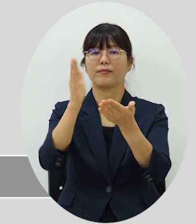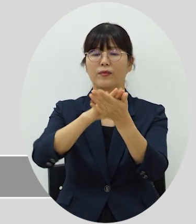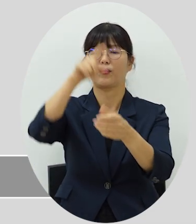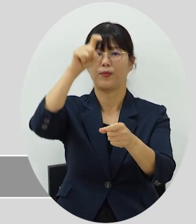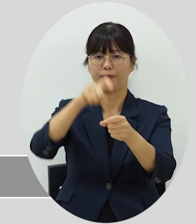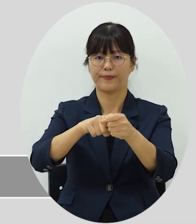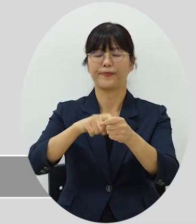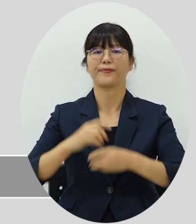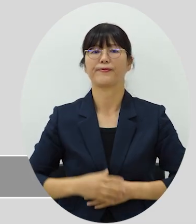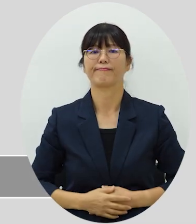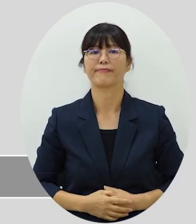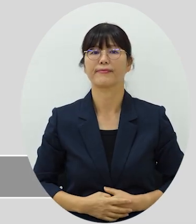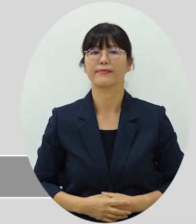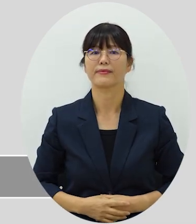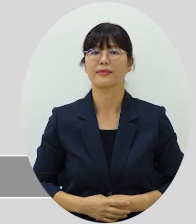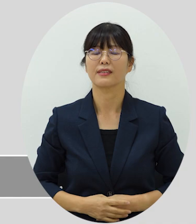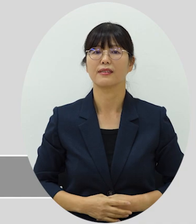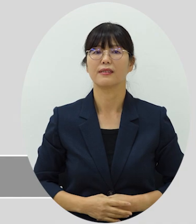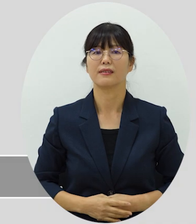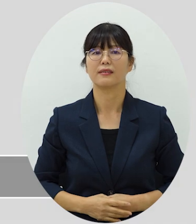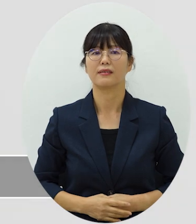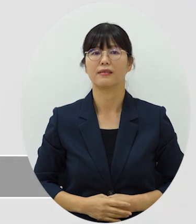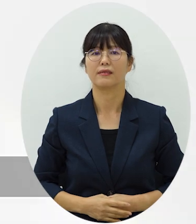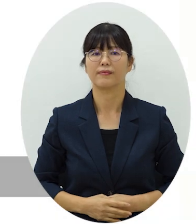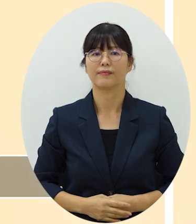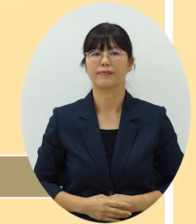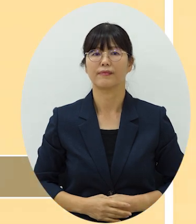목표로 하고 있습니다.